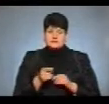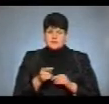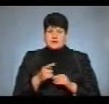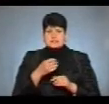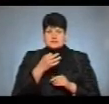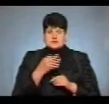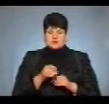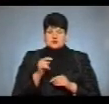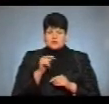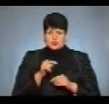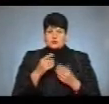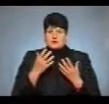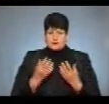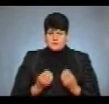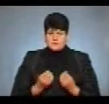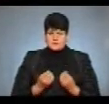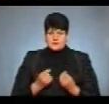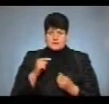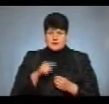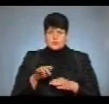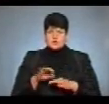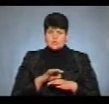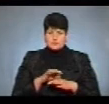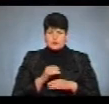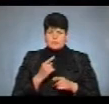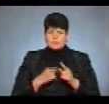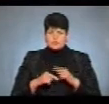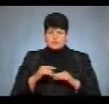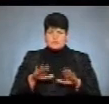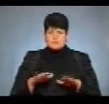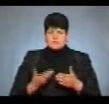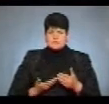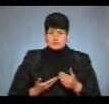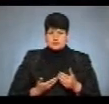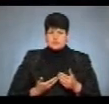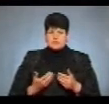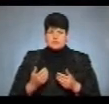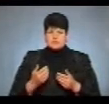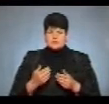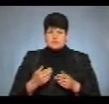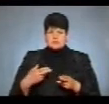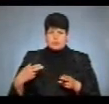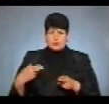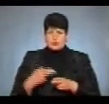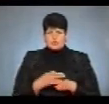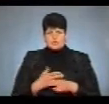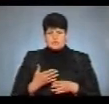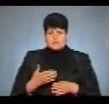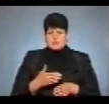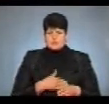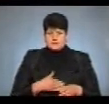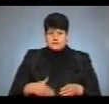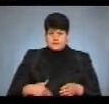яка повідомила, що того ж дня її чоловік повернувся за місцем проживання із колото-ріжучими пораненнями грудної клітки та